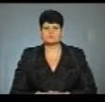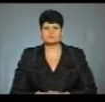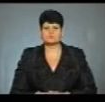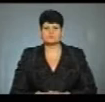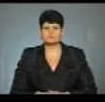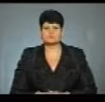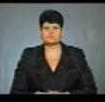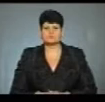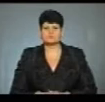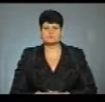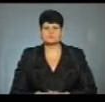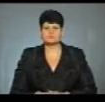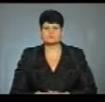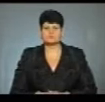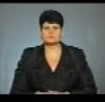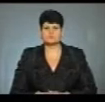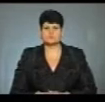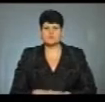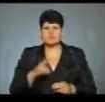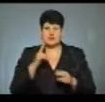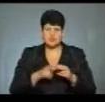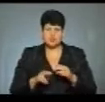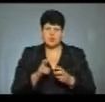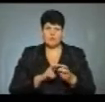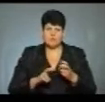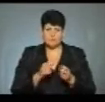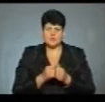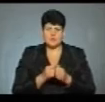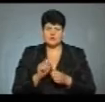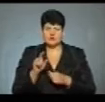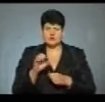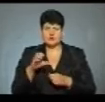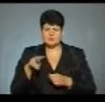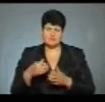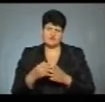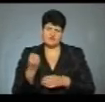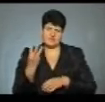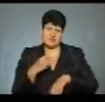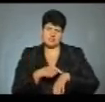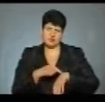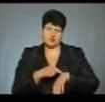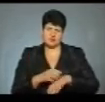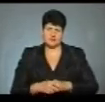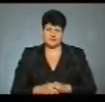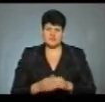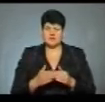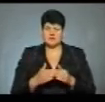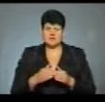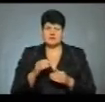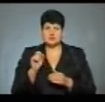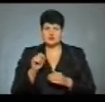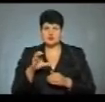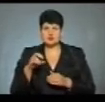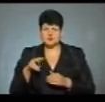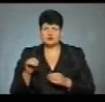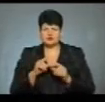Всім на місці зупинитися. Завершили пошуки поблизу Золотої Слободи близько 13-ї години. Біля Золотослобідської школи